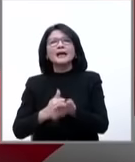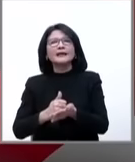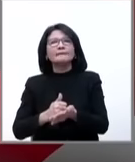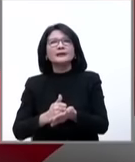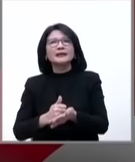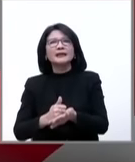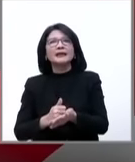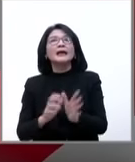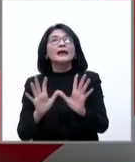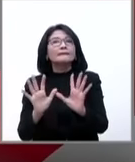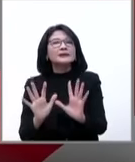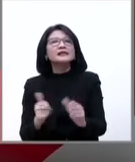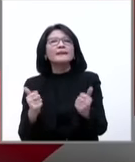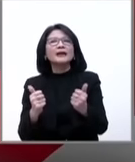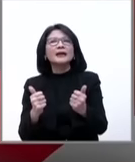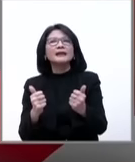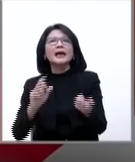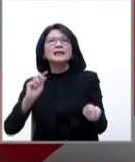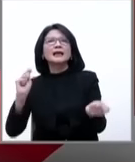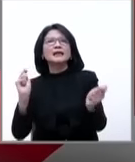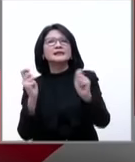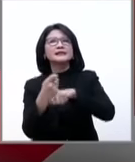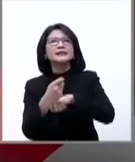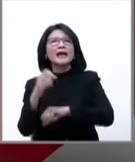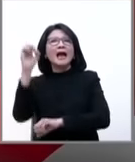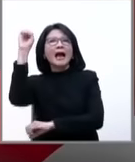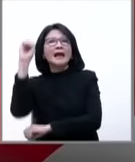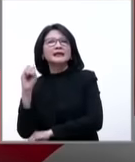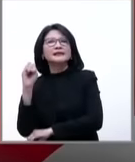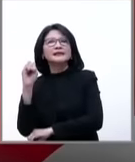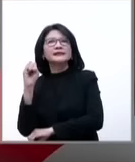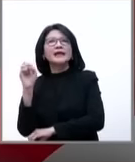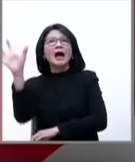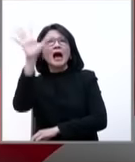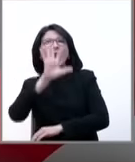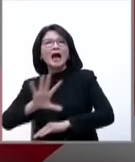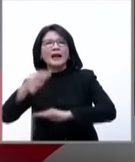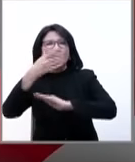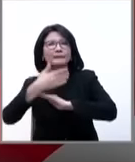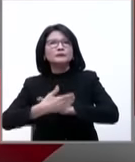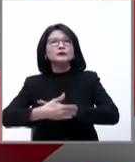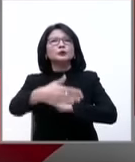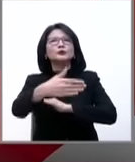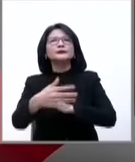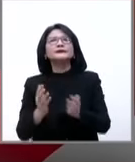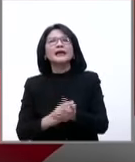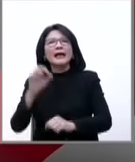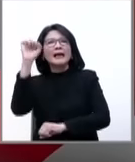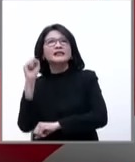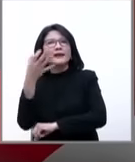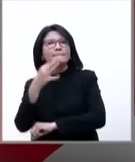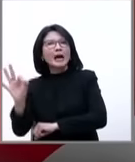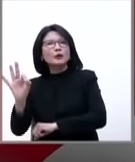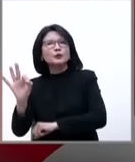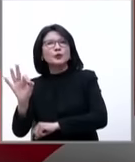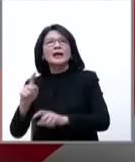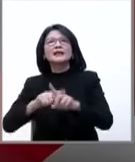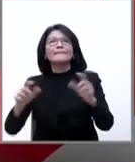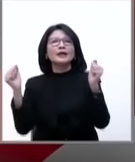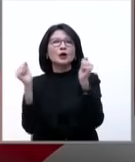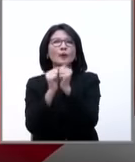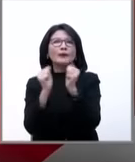akan muncul kalau pertanyaan yang menjadi stimulusnya tidak dipahami? Jadi menurut saya entah apa maksudnya, apakah tujuannya